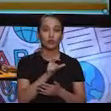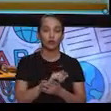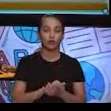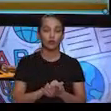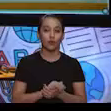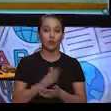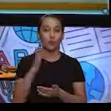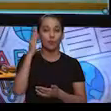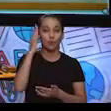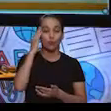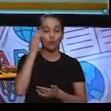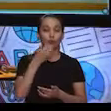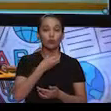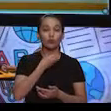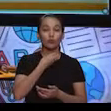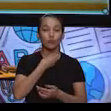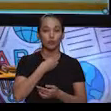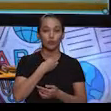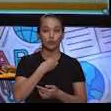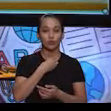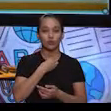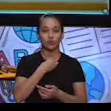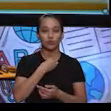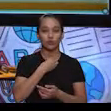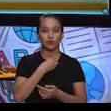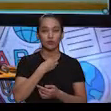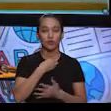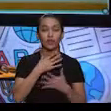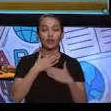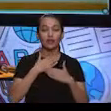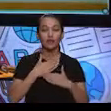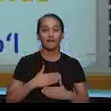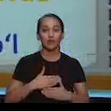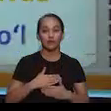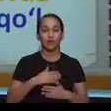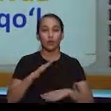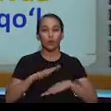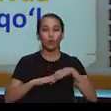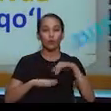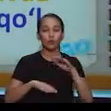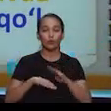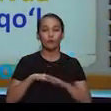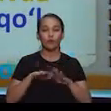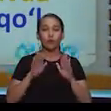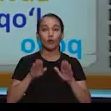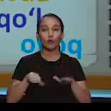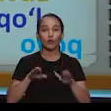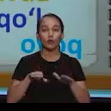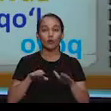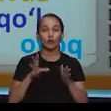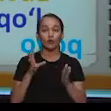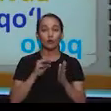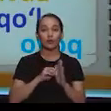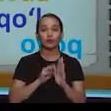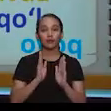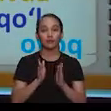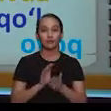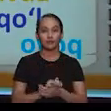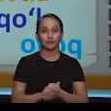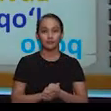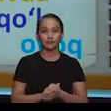tanasi bosh, bo'yin, gavda, qo'l hamda